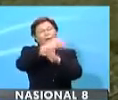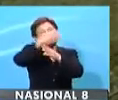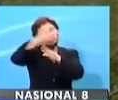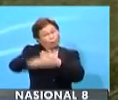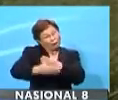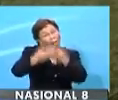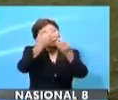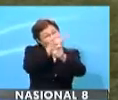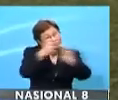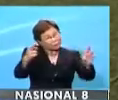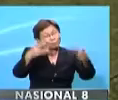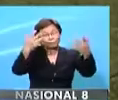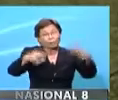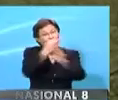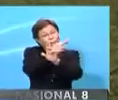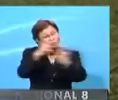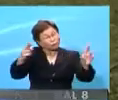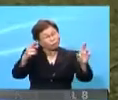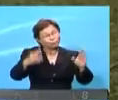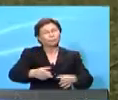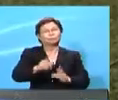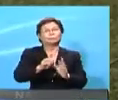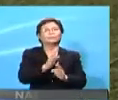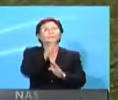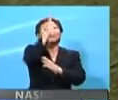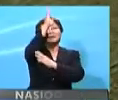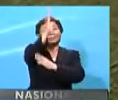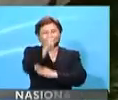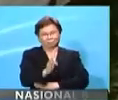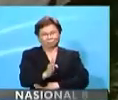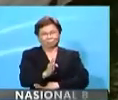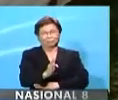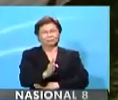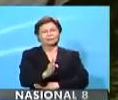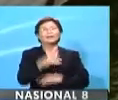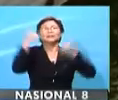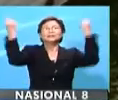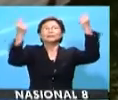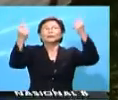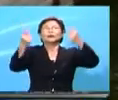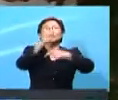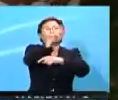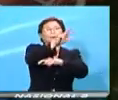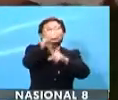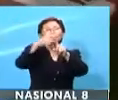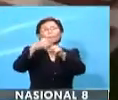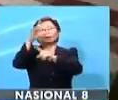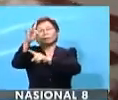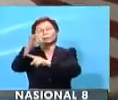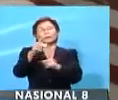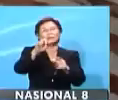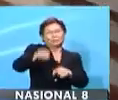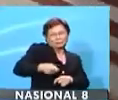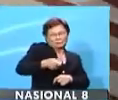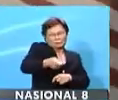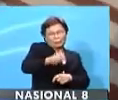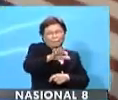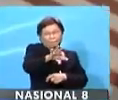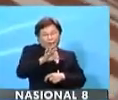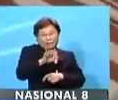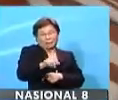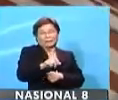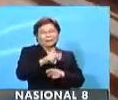akan didirikan secara menegak sempena sambutan kemerdekaan 31 Ogos ini. Tambahnya, keris dipilih sebagai simbol